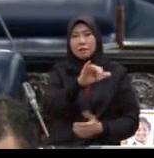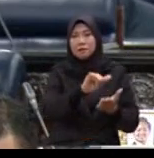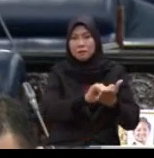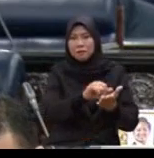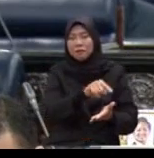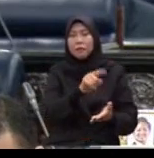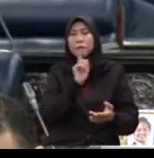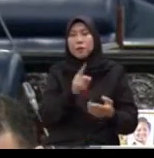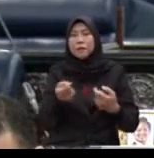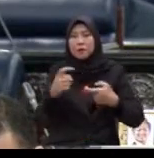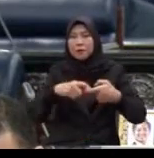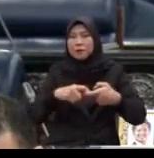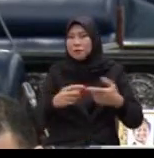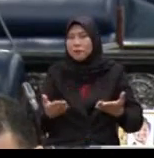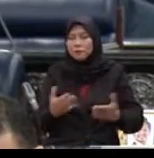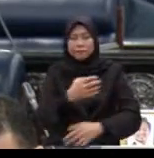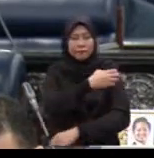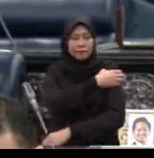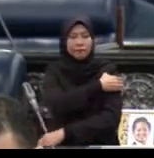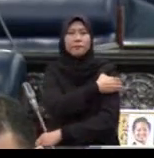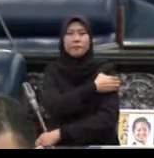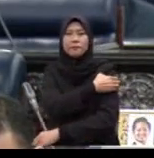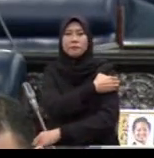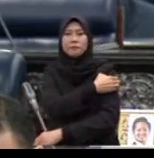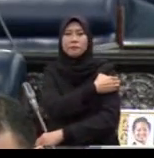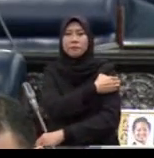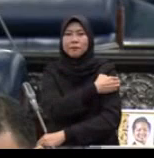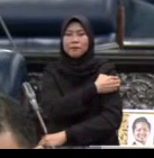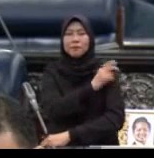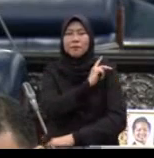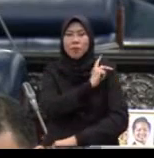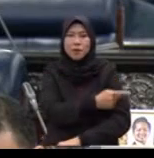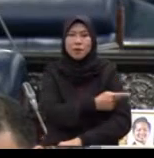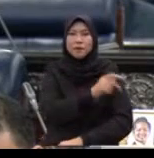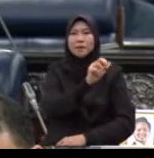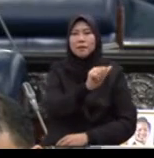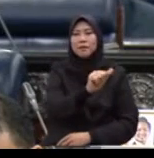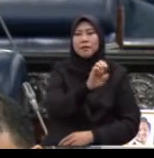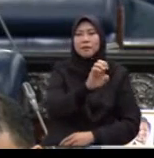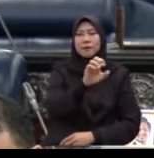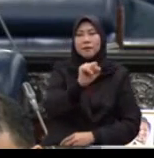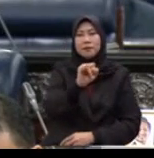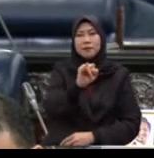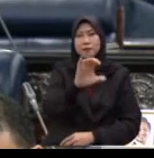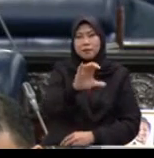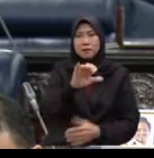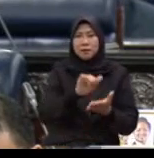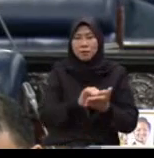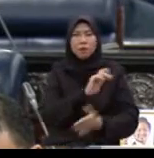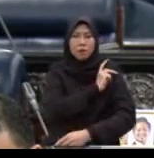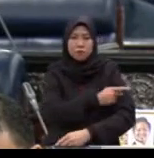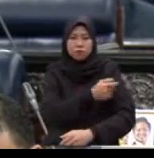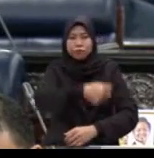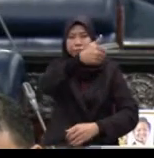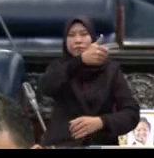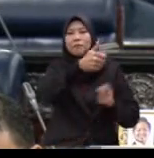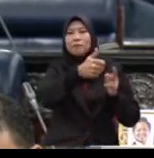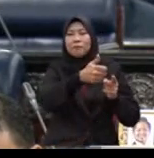menyentuh berkenaan pemerkosaan kuasa tersebut dan juga